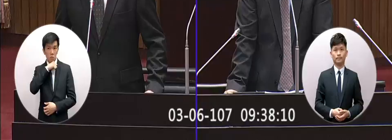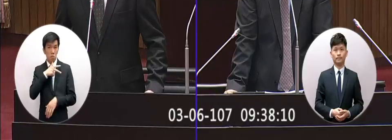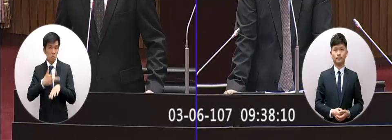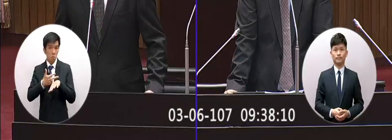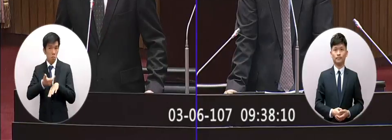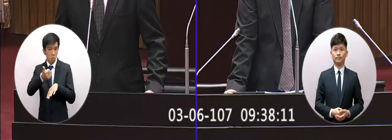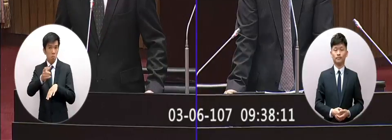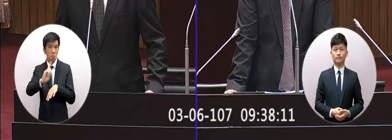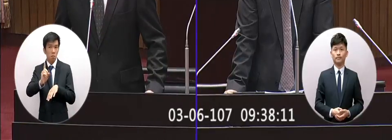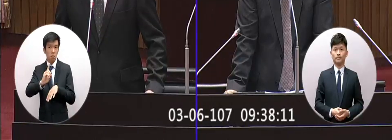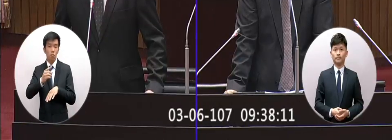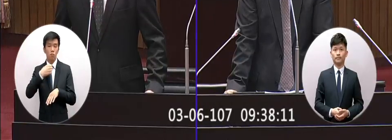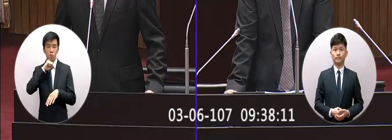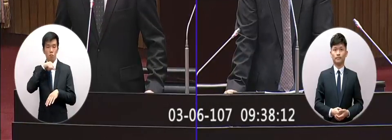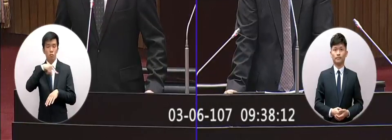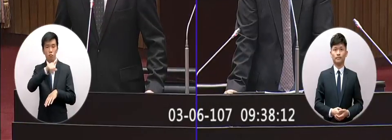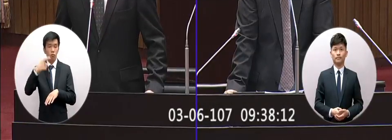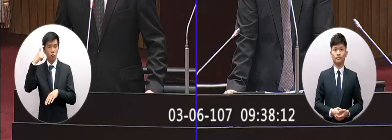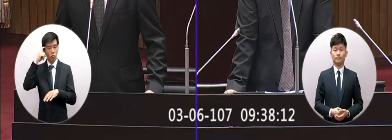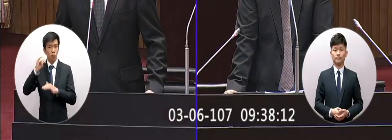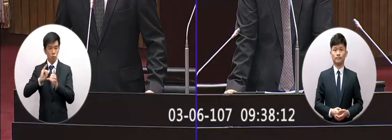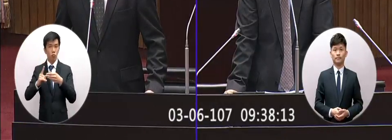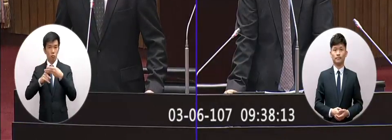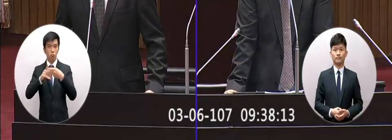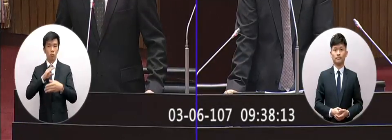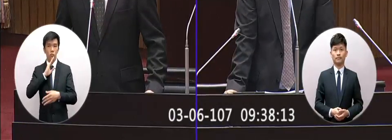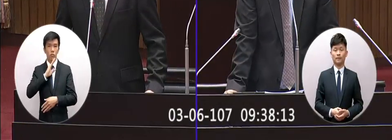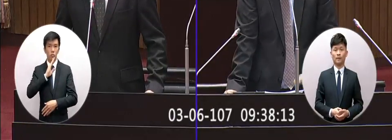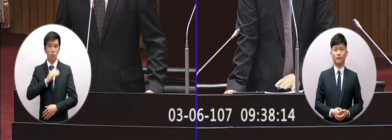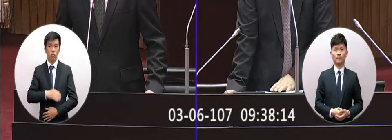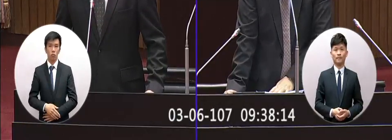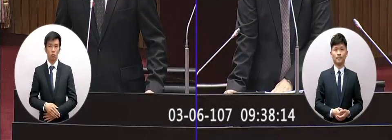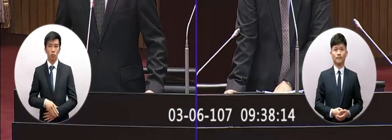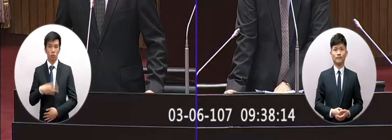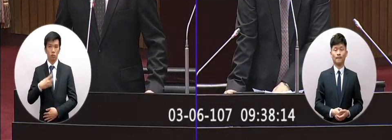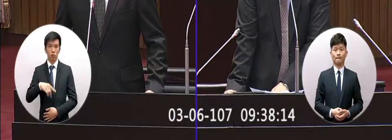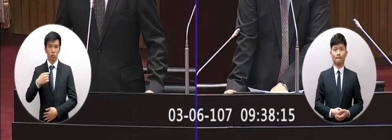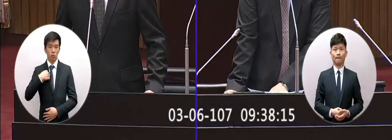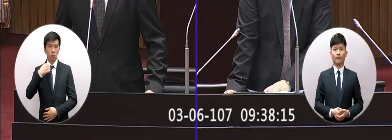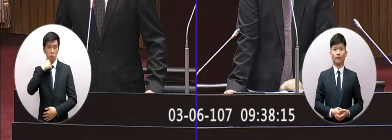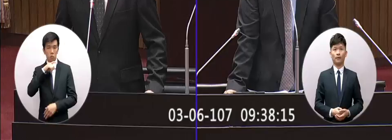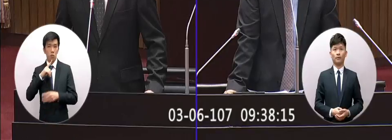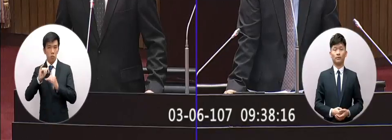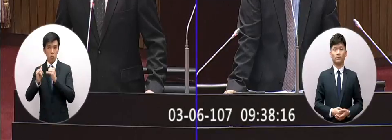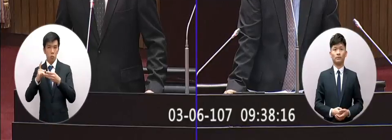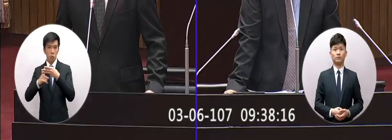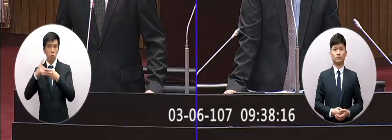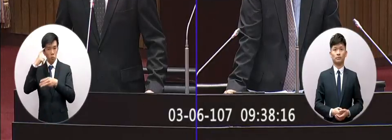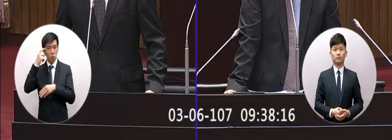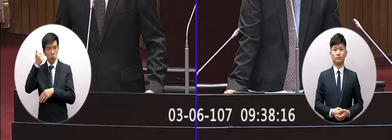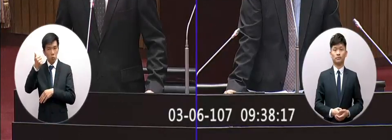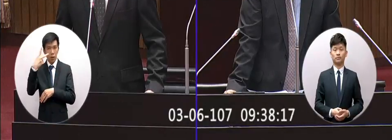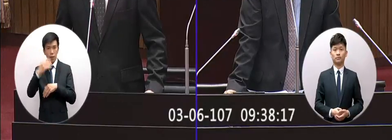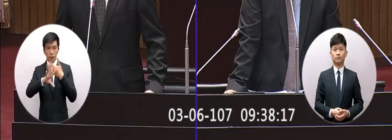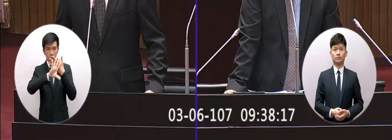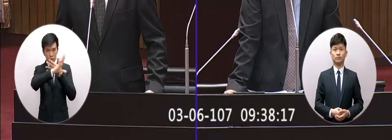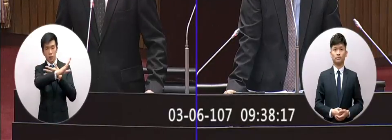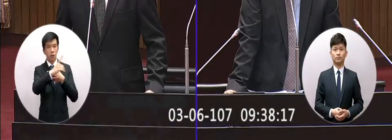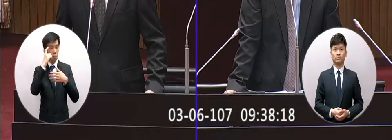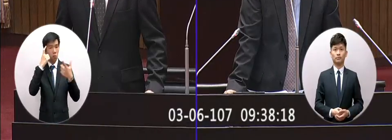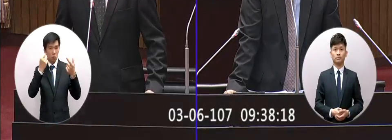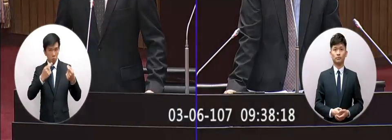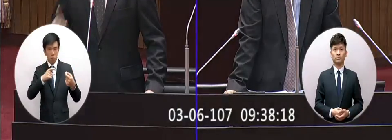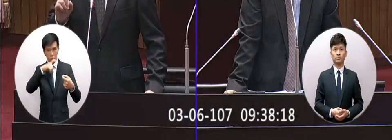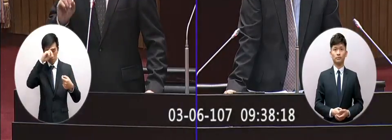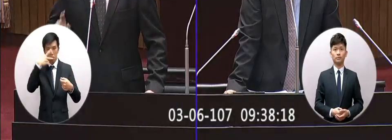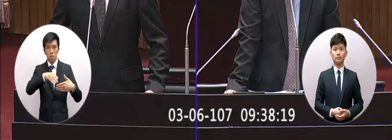台湾是一个民主国家。那以我们台湾民主国家的这个成就，来结合更多的民主国家跟我们建立更密切的